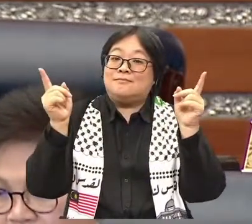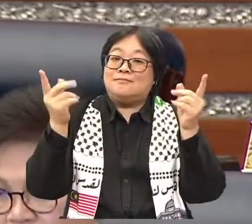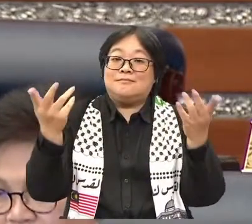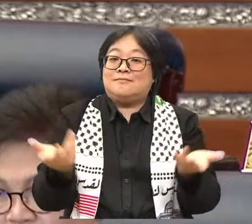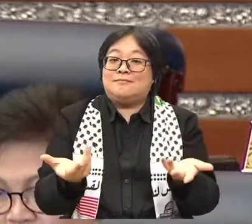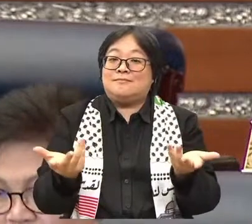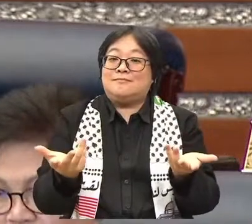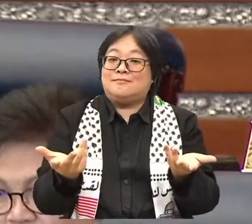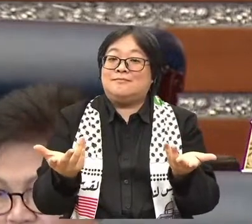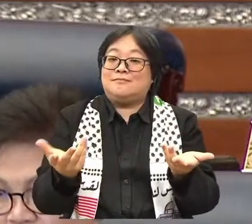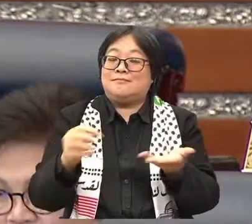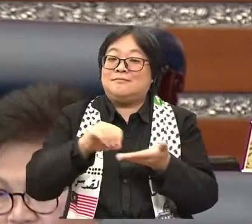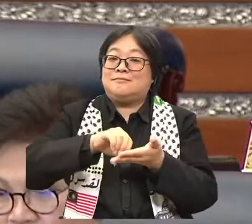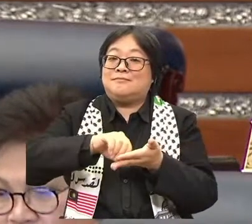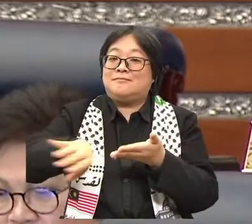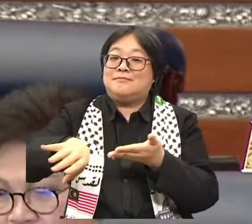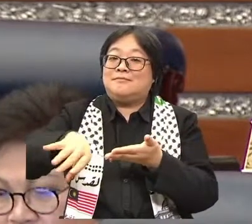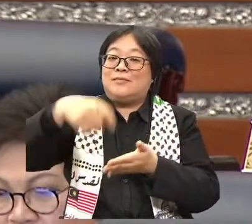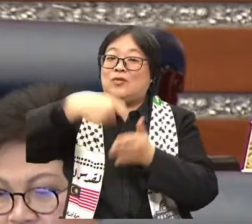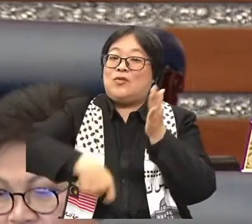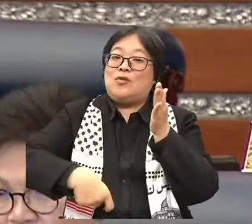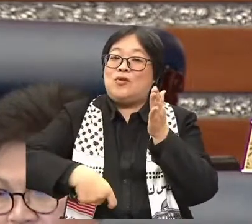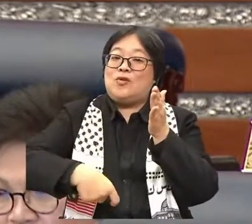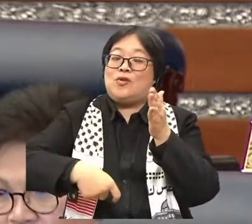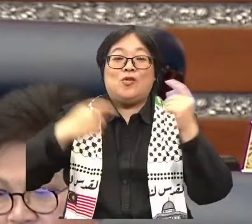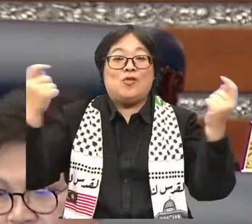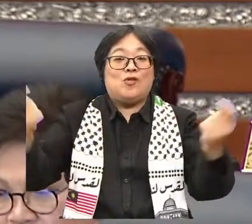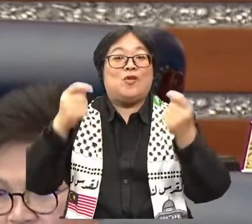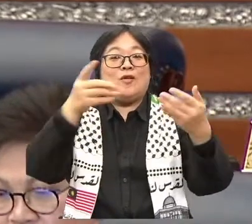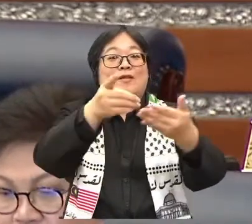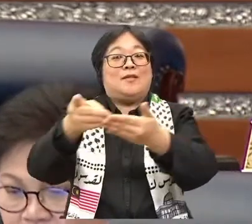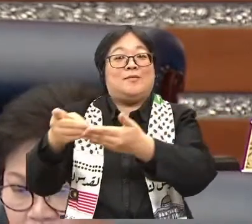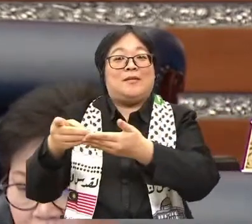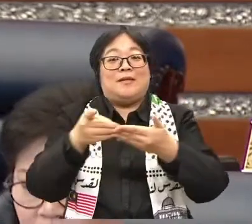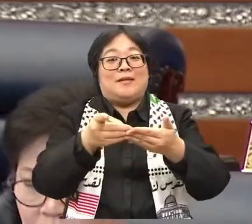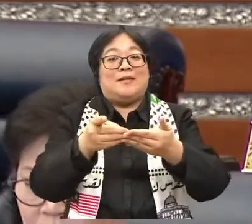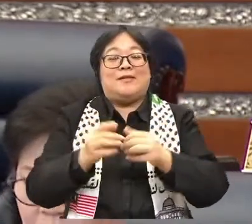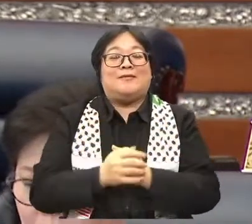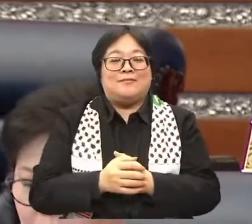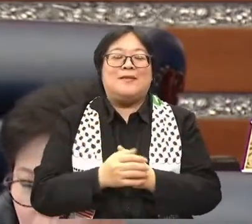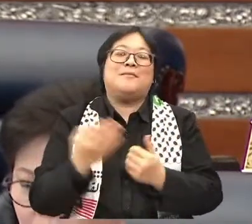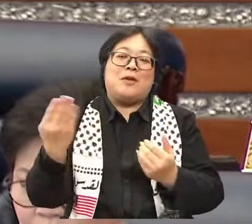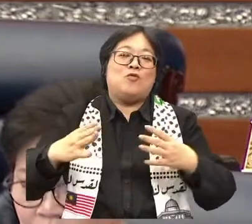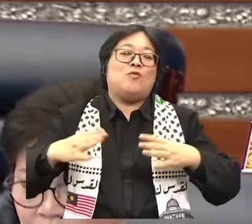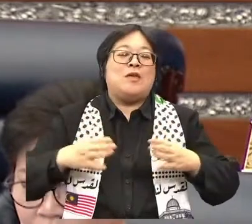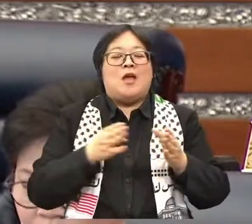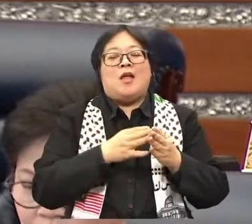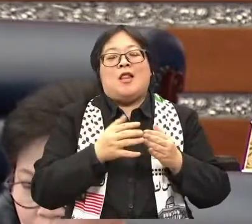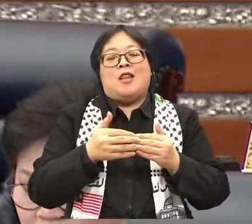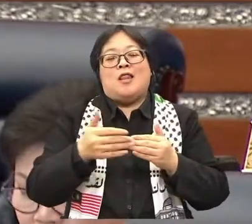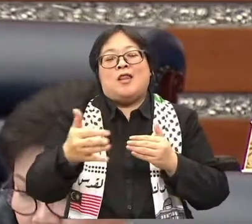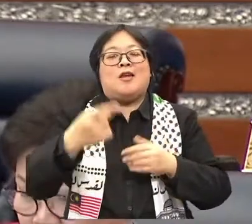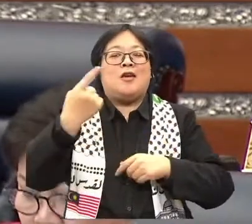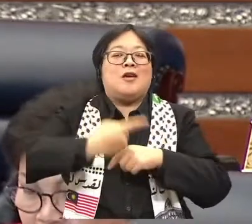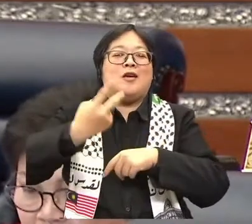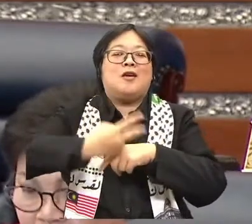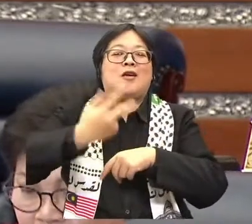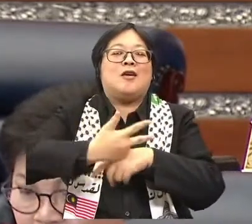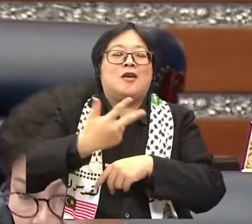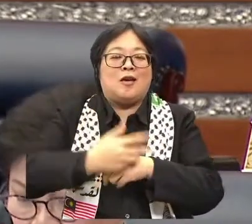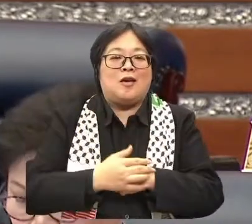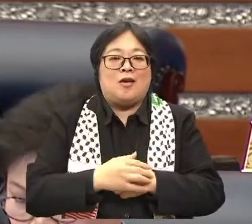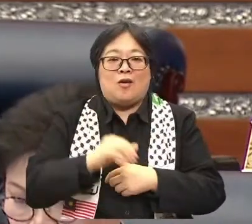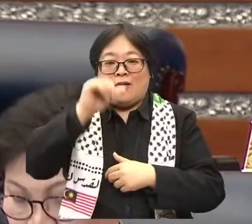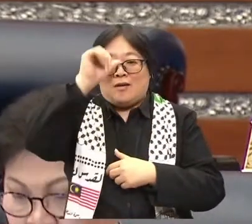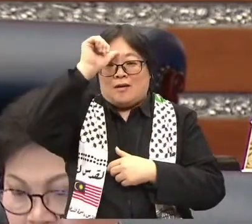apa-apa pelepasan kutipan tol Sempena perayaan di bawali kerana maklumlah cuti yang panjang bukan saja orang-orang